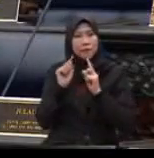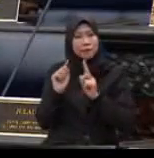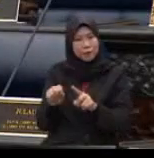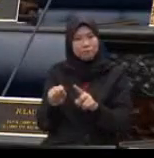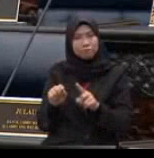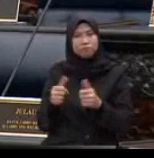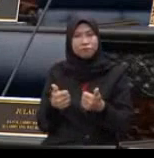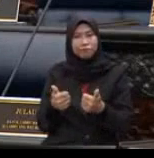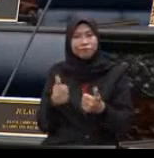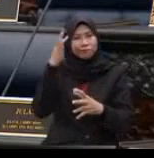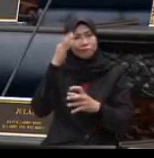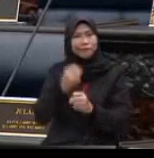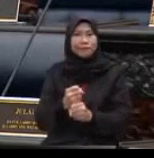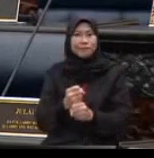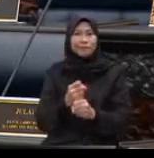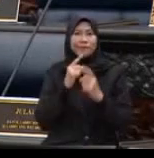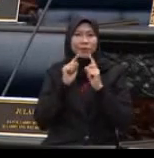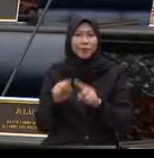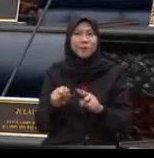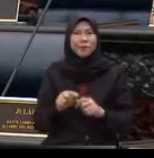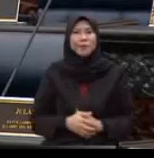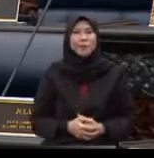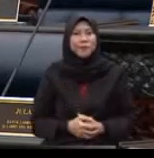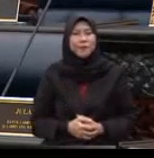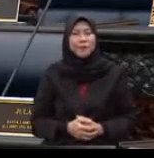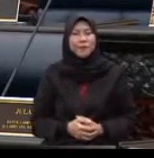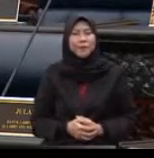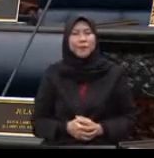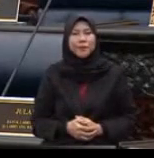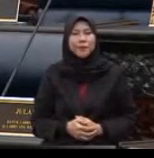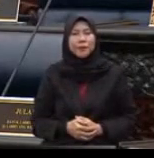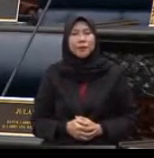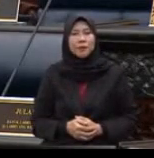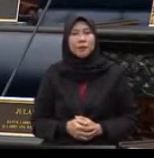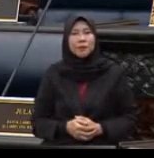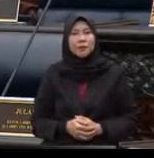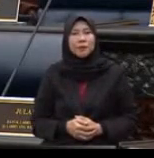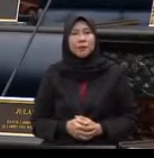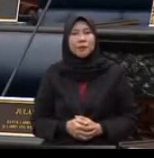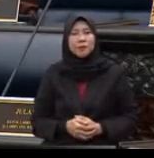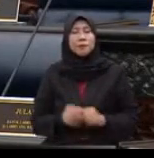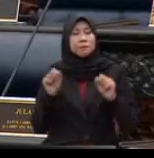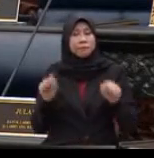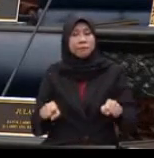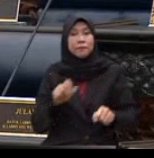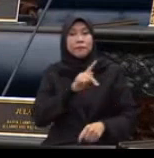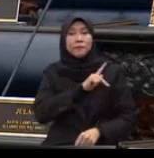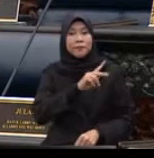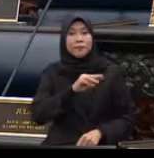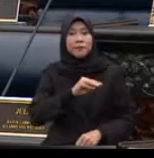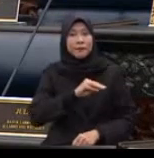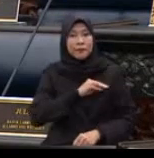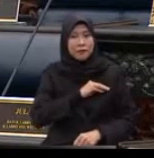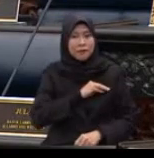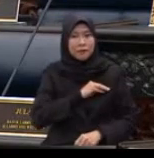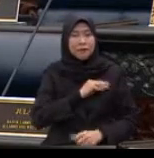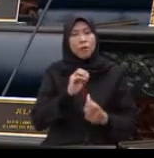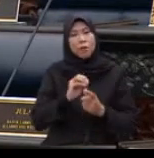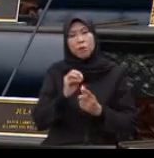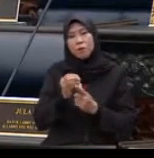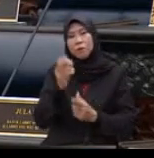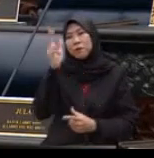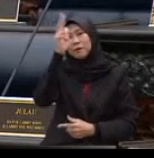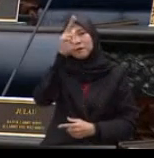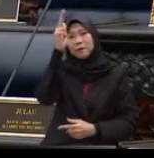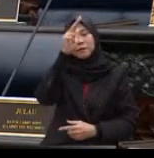baik dan meyakinkan Apakah boleh kiranya kementerian dan kerajaan